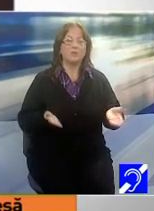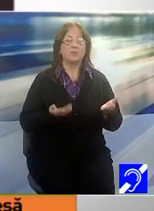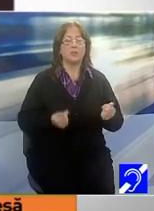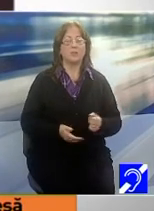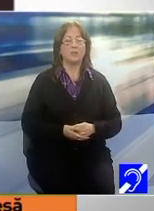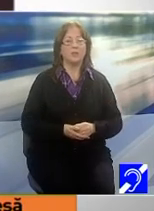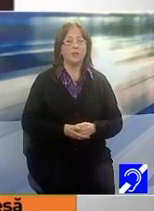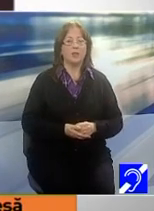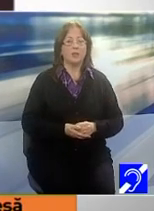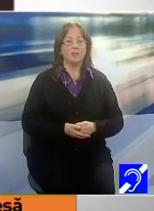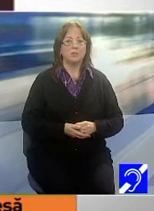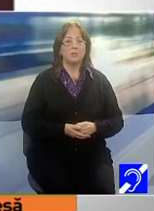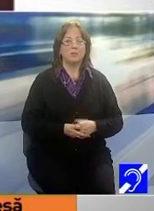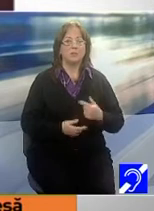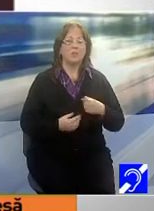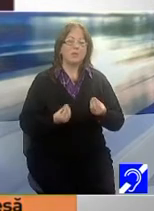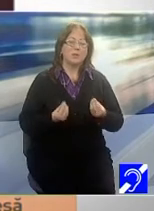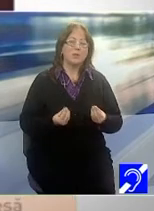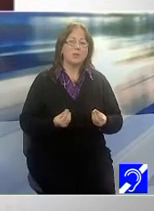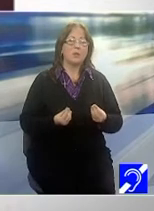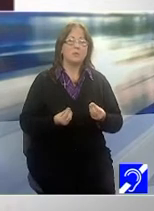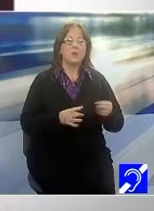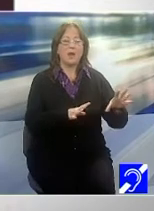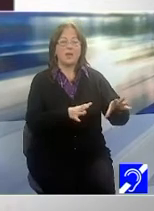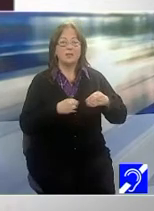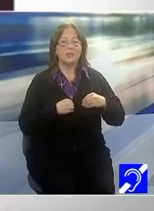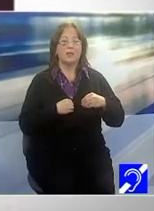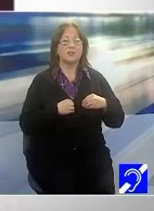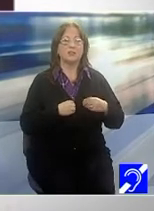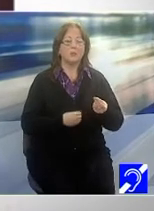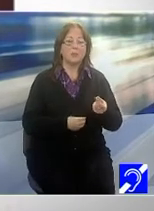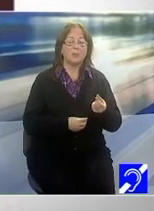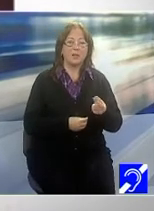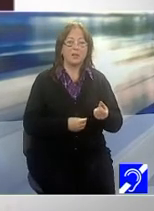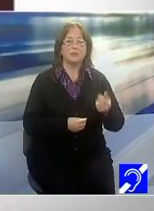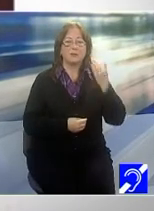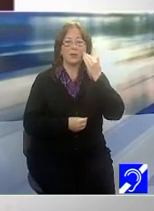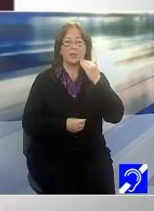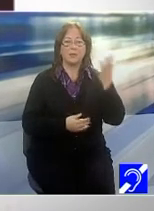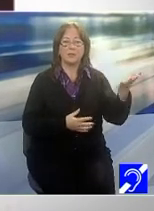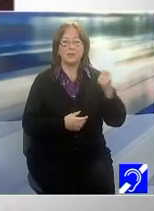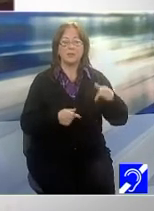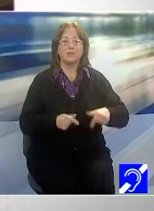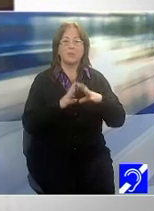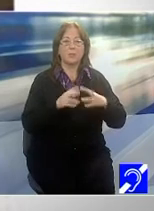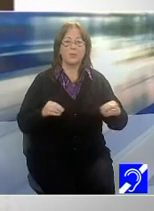Noi încercăm să atragem investițiile americane în România.